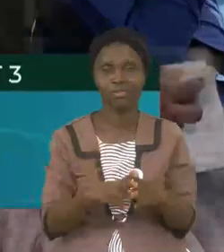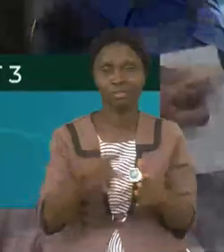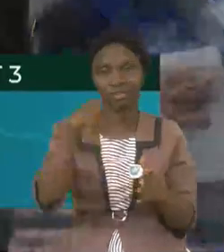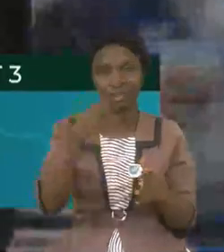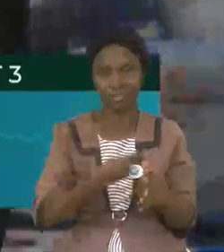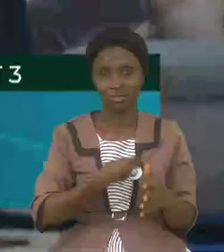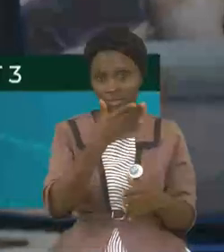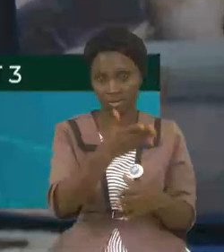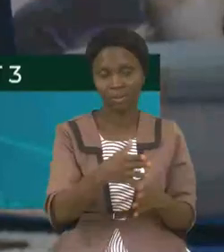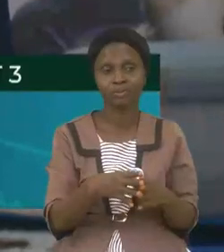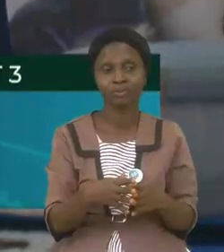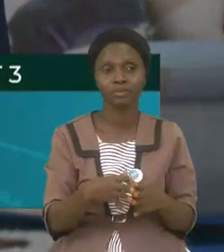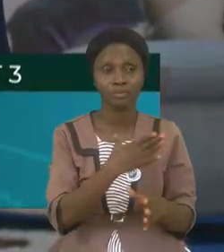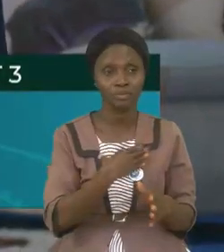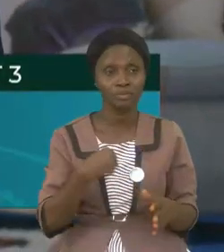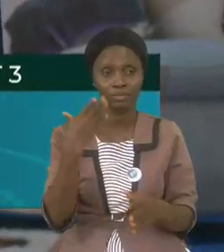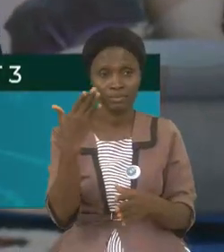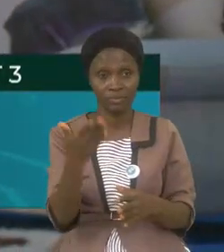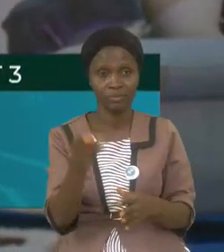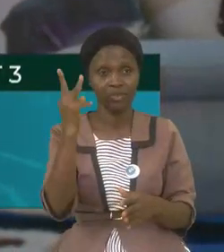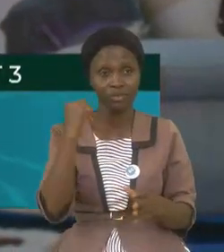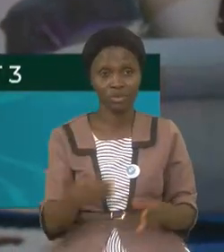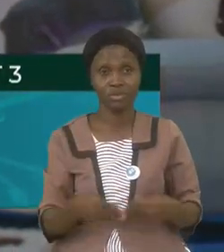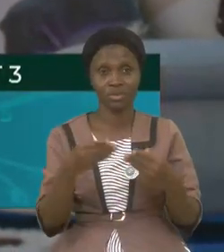7. Nous lisons le verset 14.